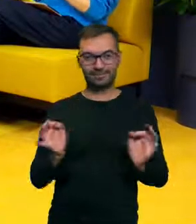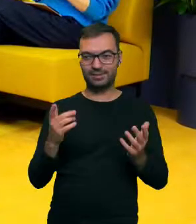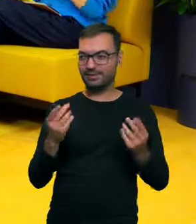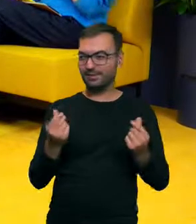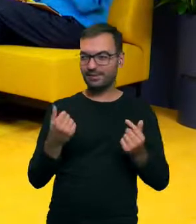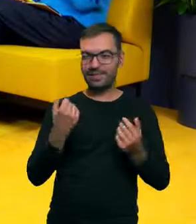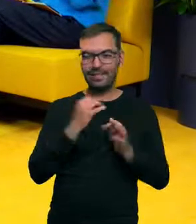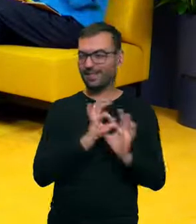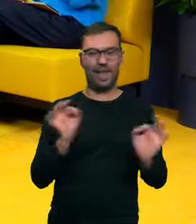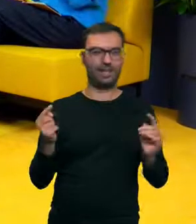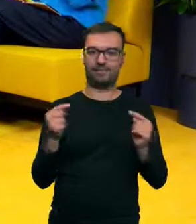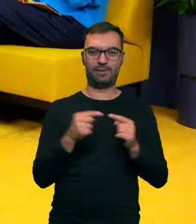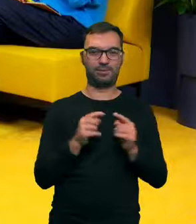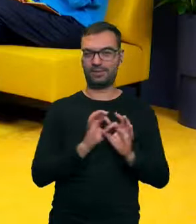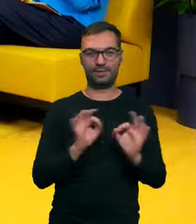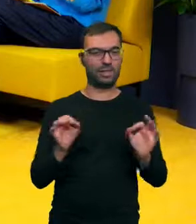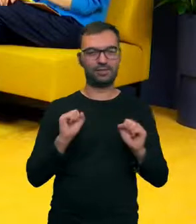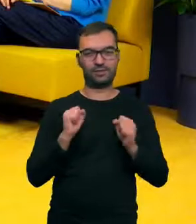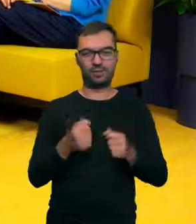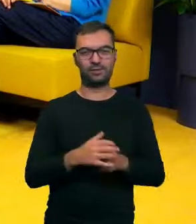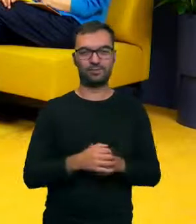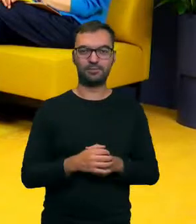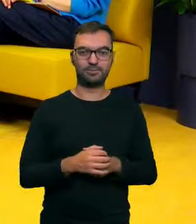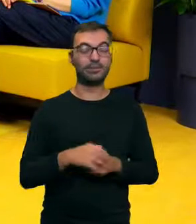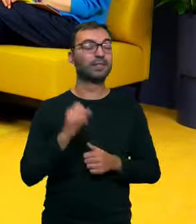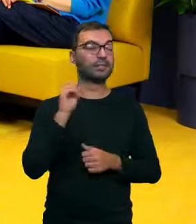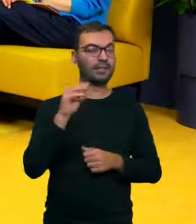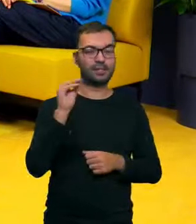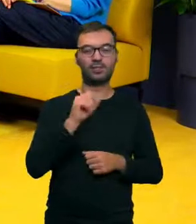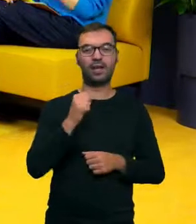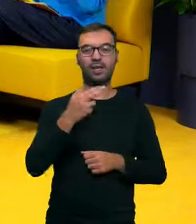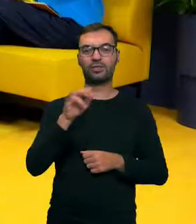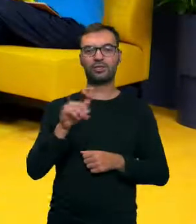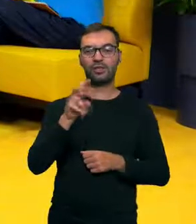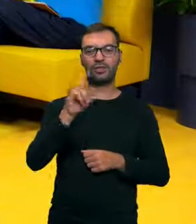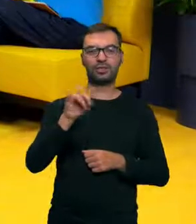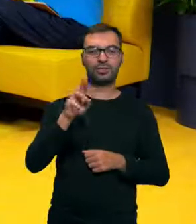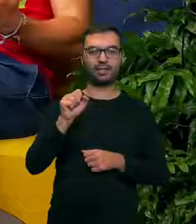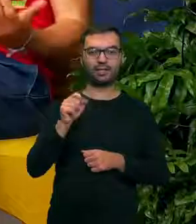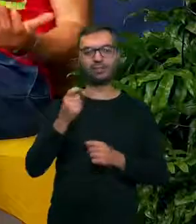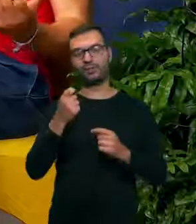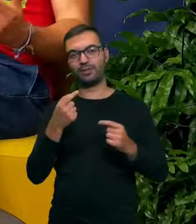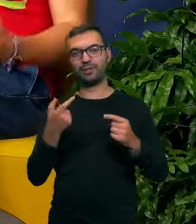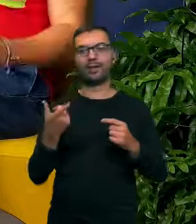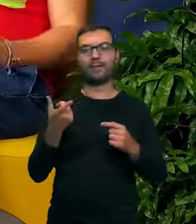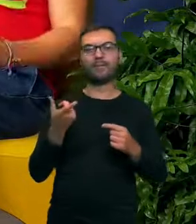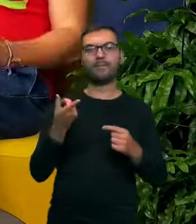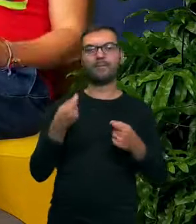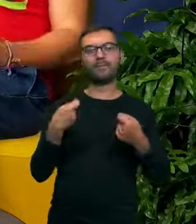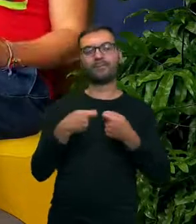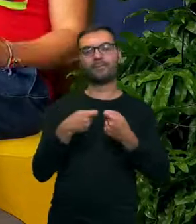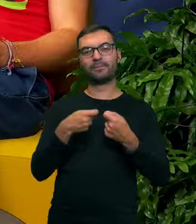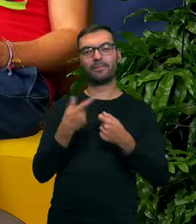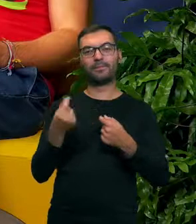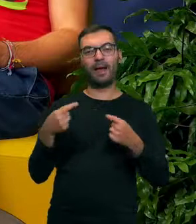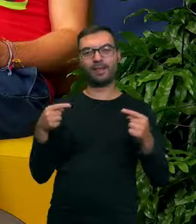to bardzo dobrze gra. Jest, świetnie brzmi. Jest jeszcze Andrzej Chyra, który jest takim trochę sparring partnerem